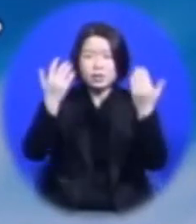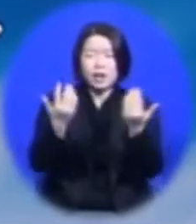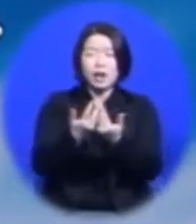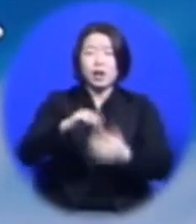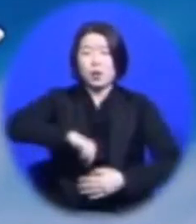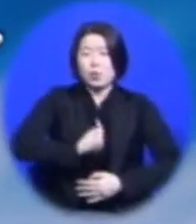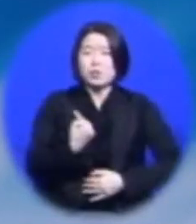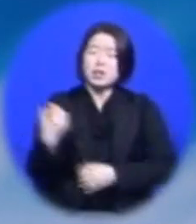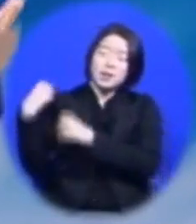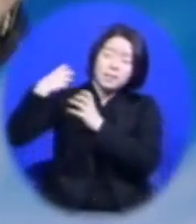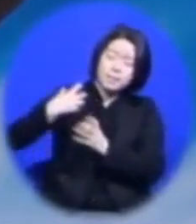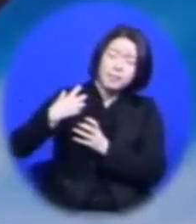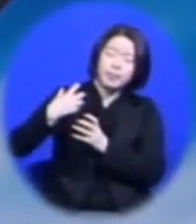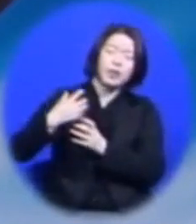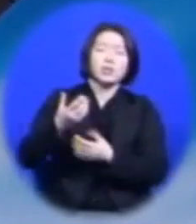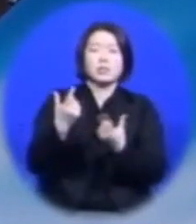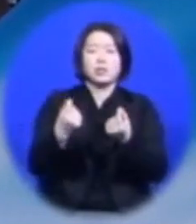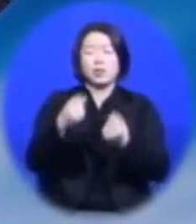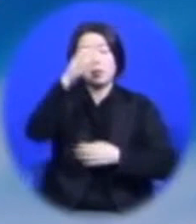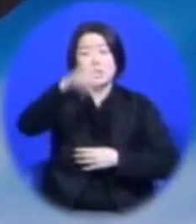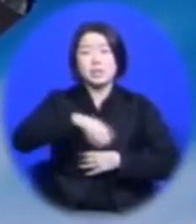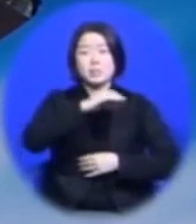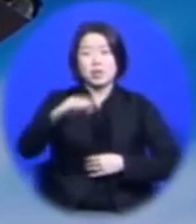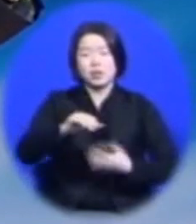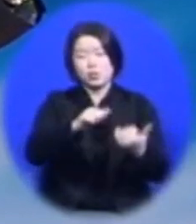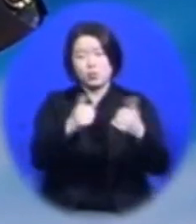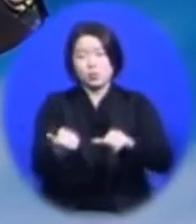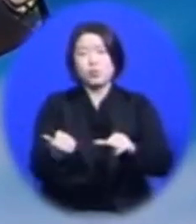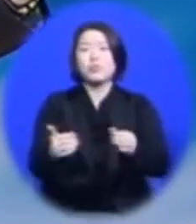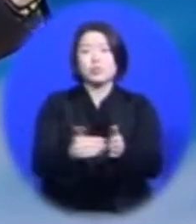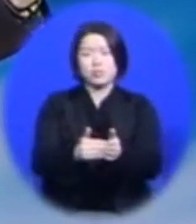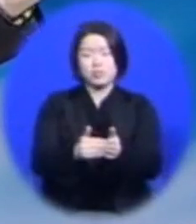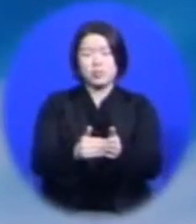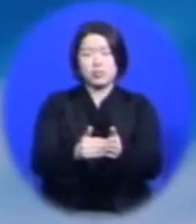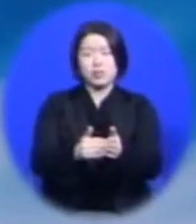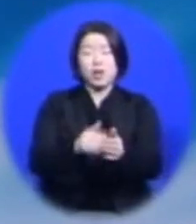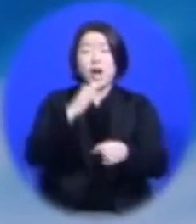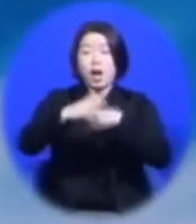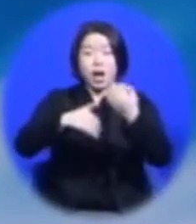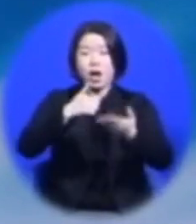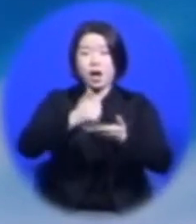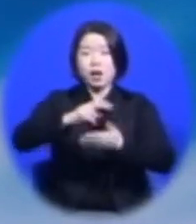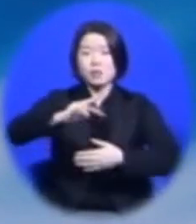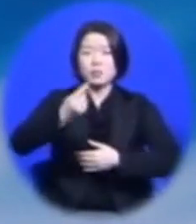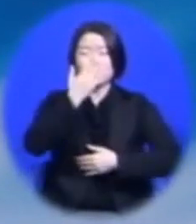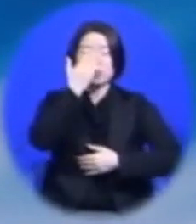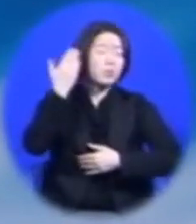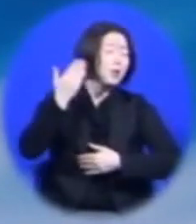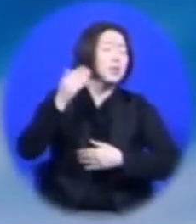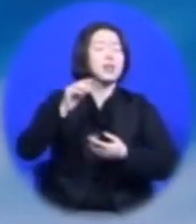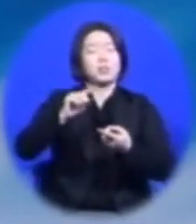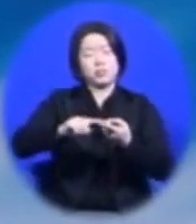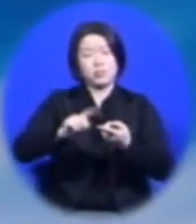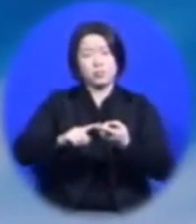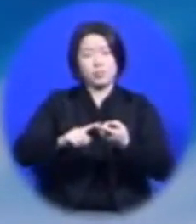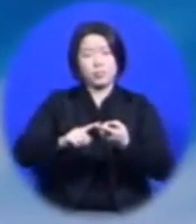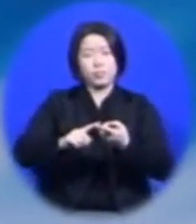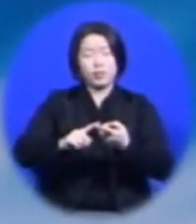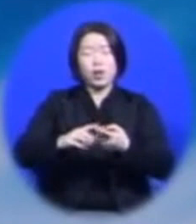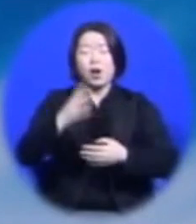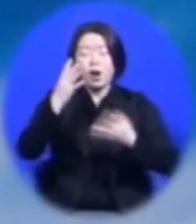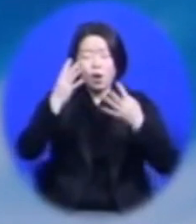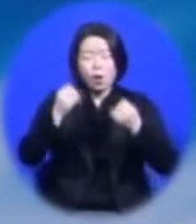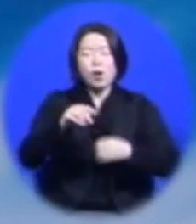사람처럼 그렇게 십자가에 죽으시는 거예요. 하나님도 외면하실 정도. 얼마나 그